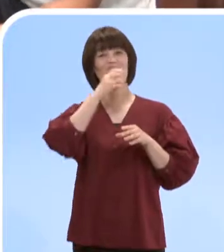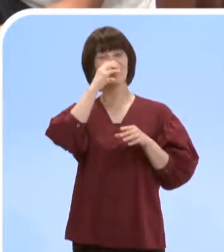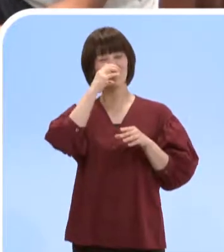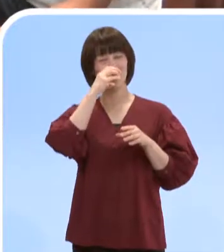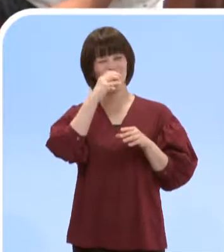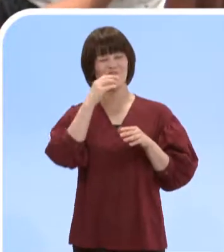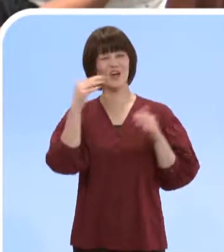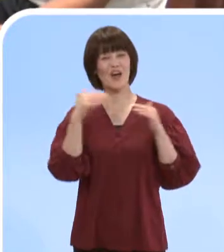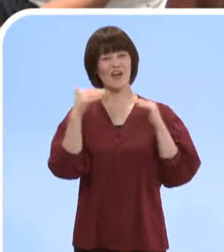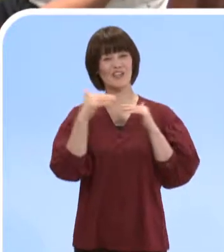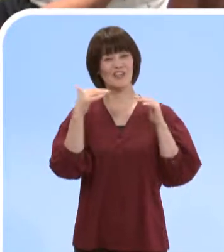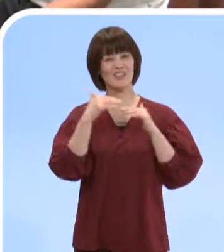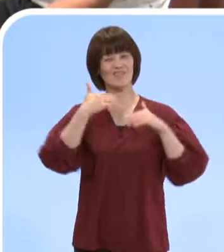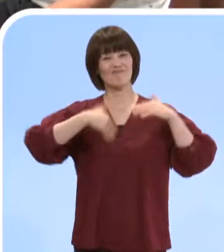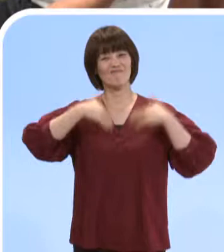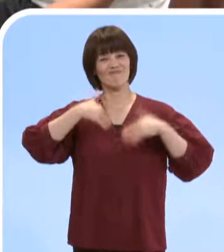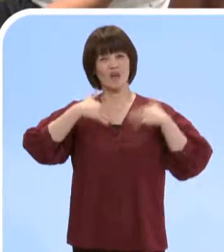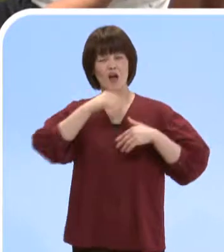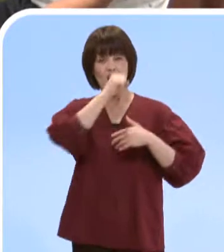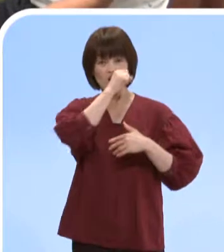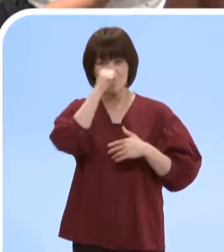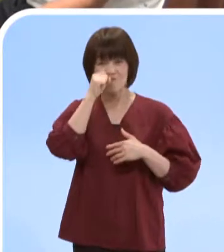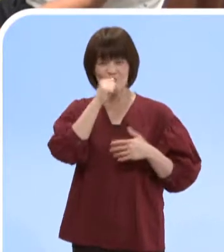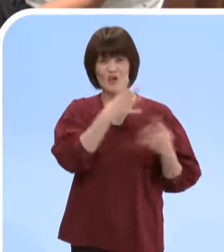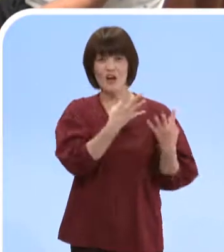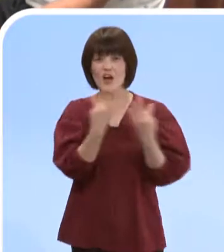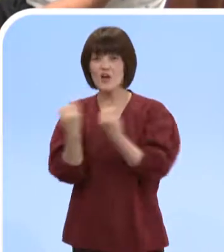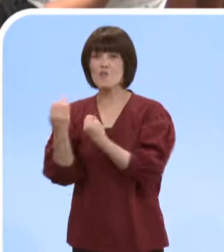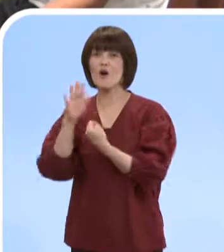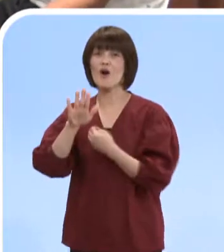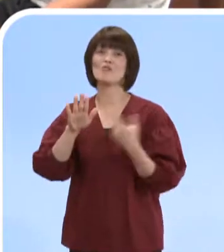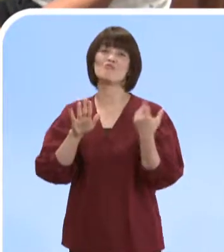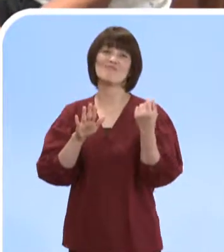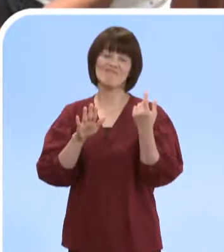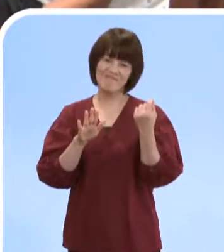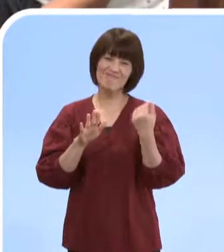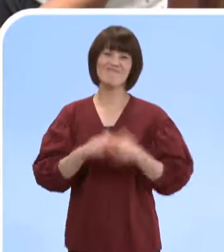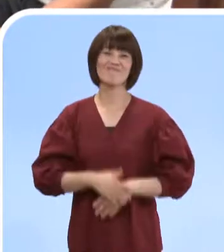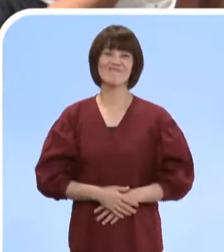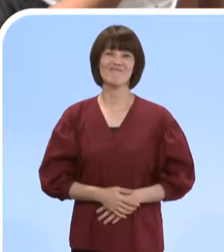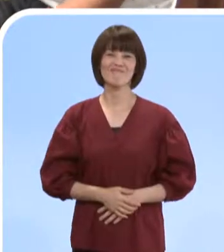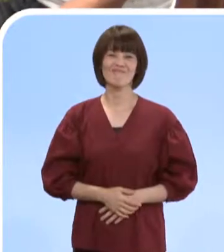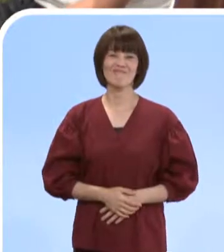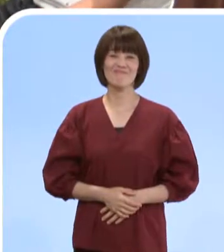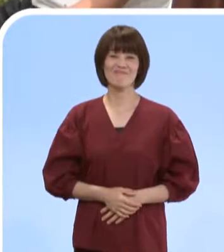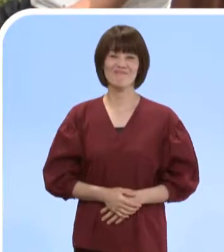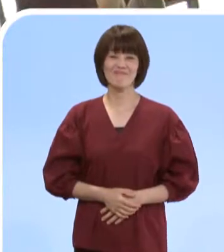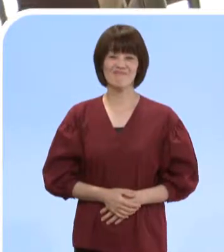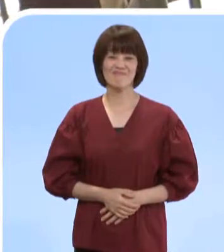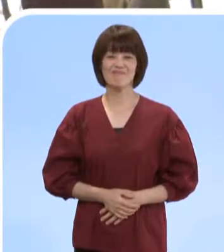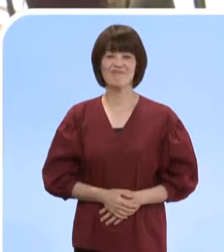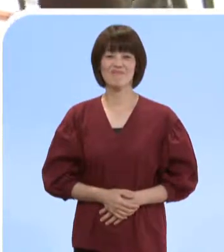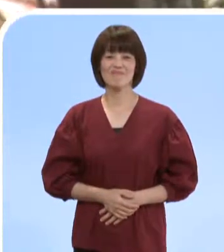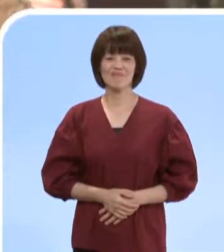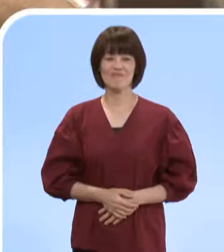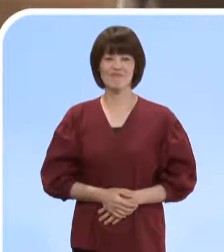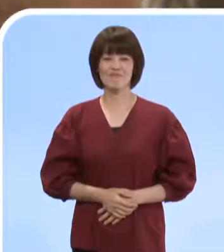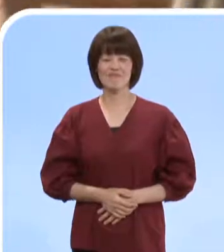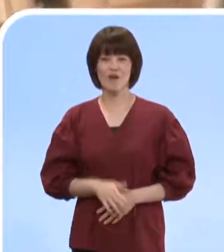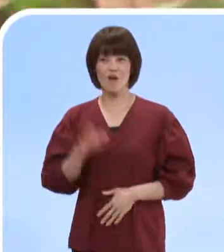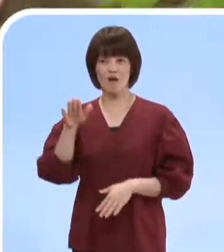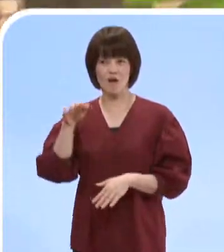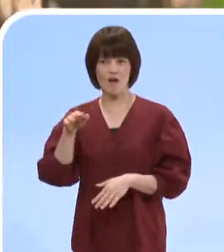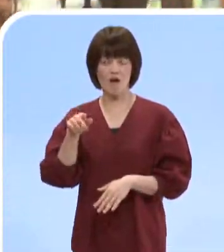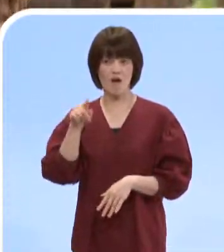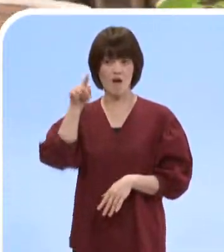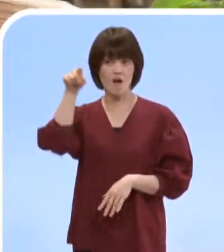って昼間からね美味しくノンアルですけどいただけるというね。何やら高